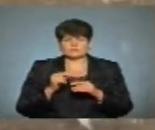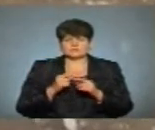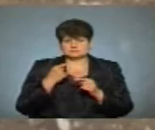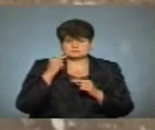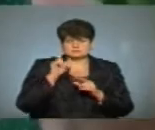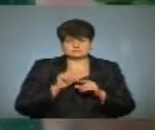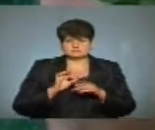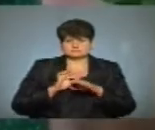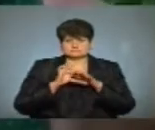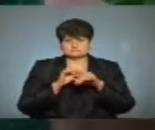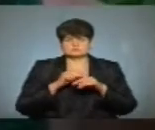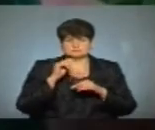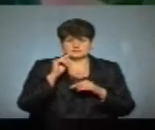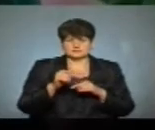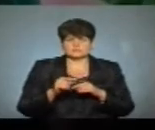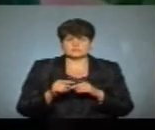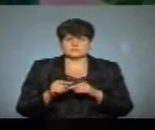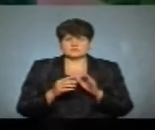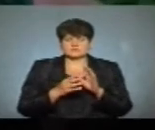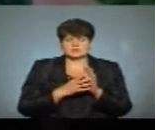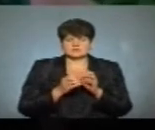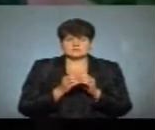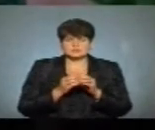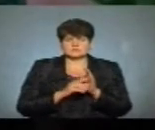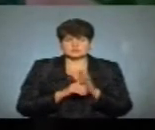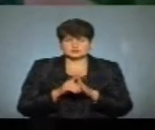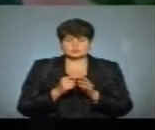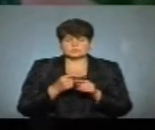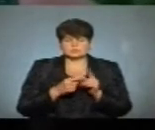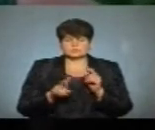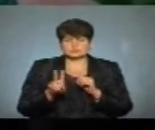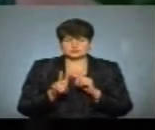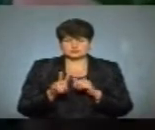місце. Десь у 9 почалося, до півдругого було.